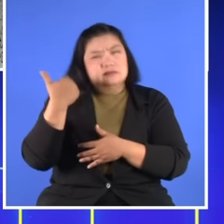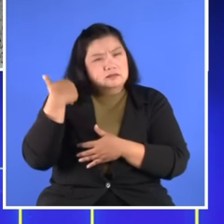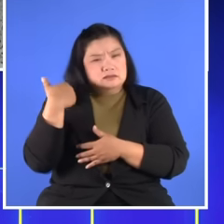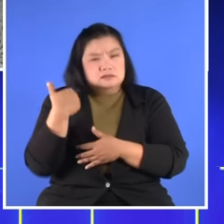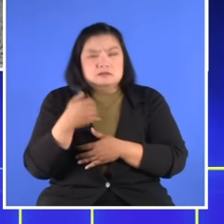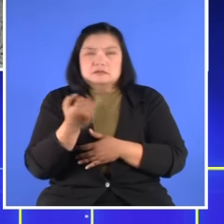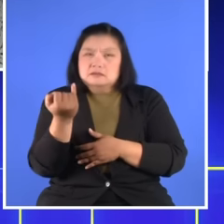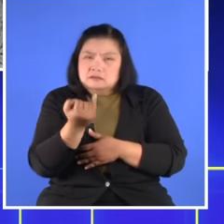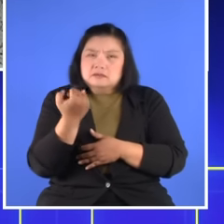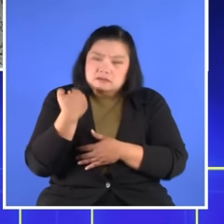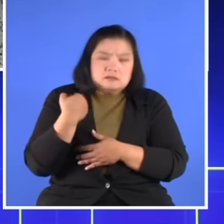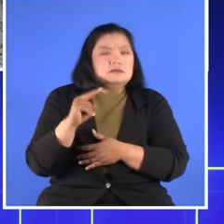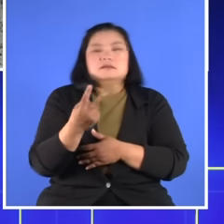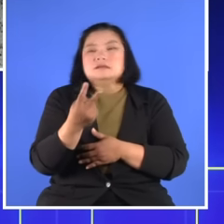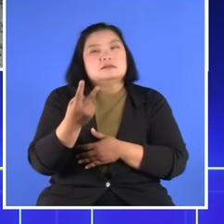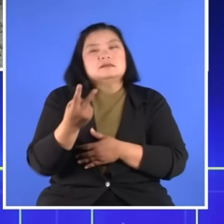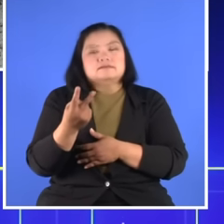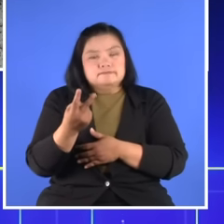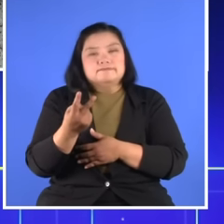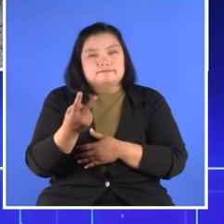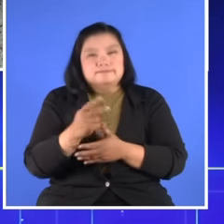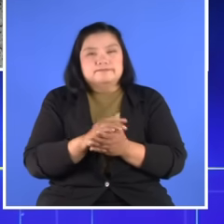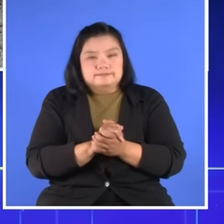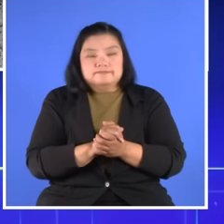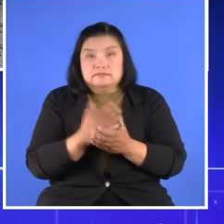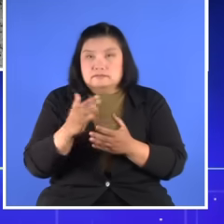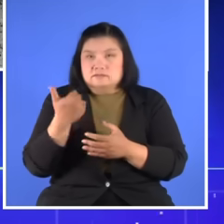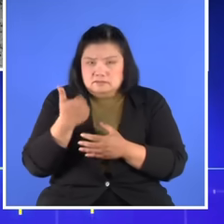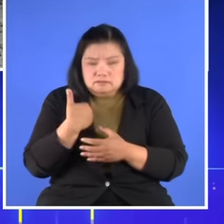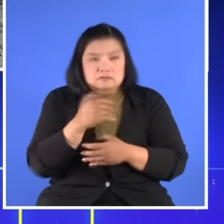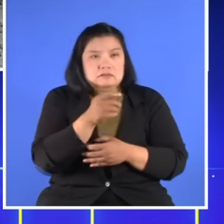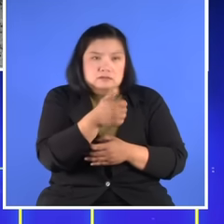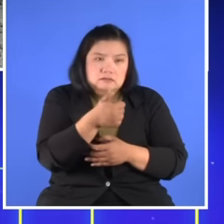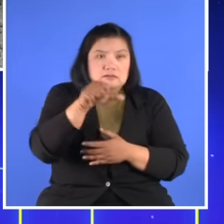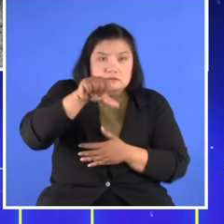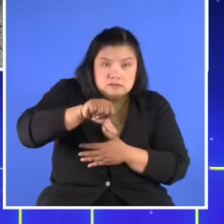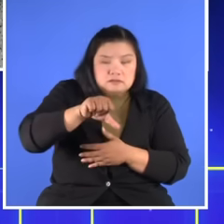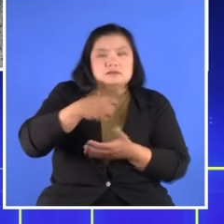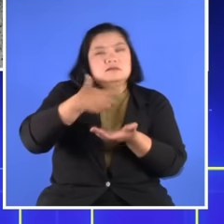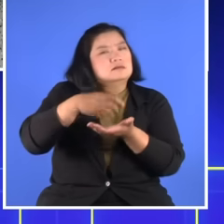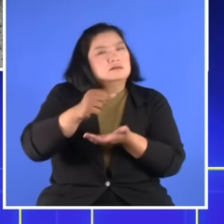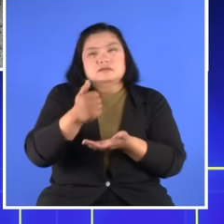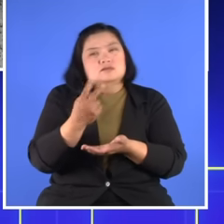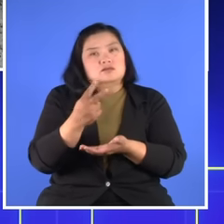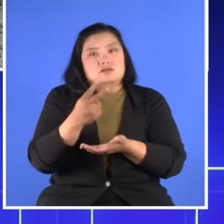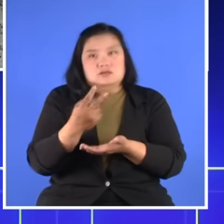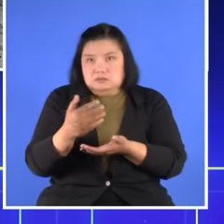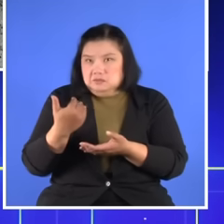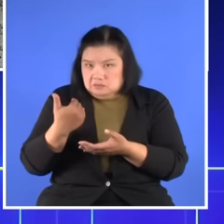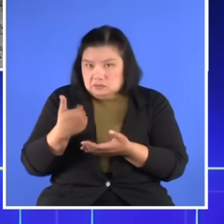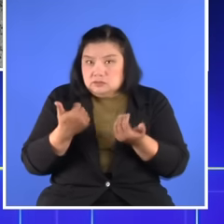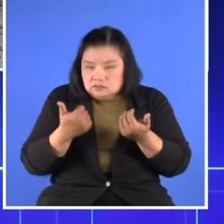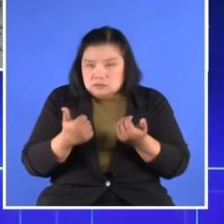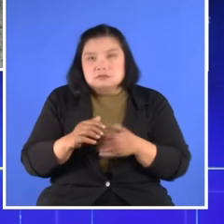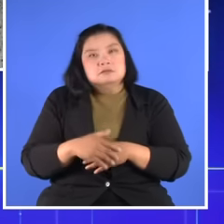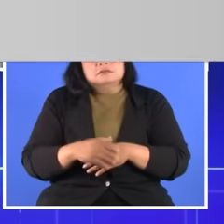กันดีก็ดีดีก็ดีมากเลยเอใช่ค่ะเราก็นำเสนอในมุมดีๆบ้างก็แล้วกันนะคะให้เห็นว่าตำรวจน้ำดีที่เขาซื่อสัตย์